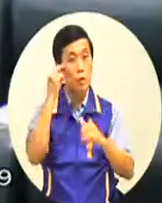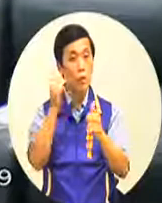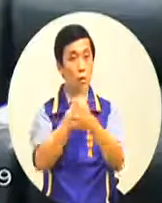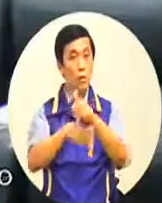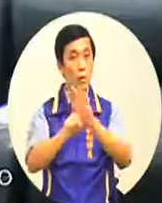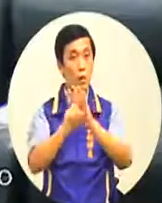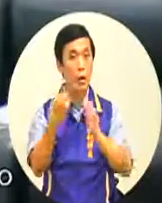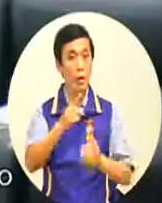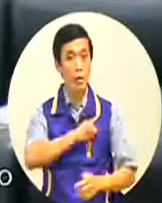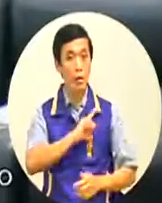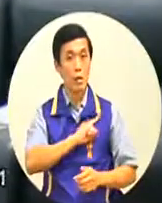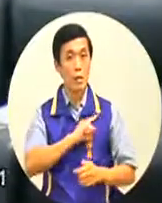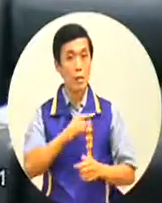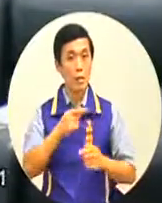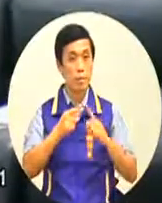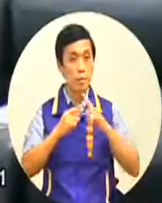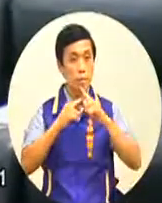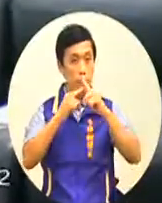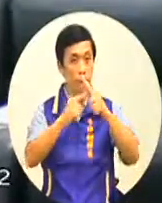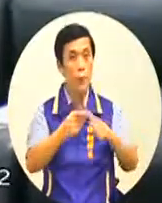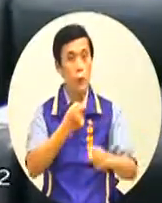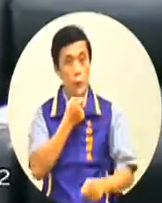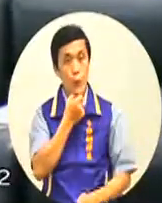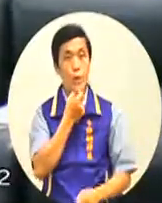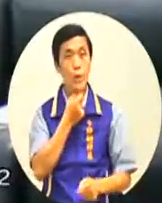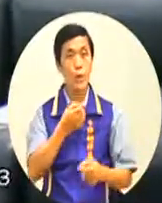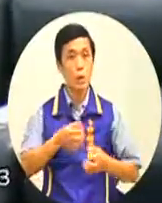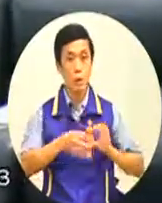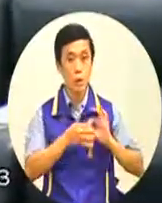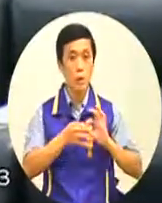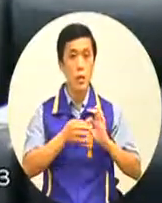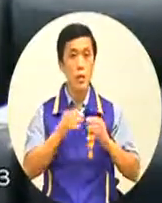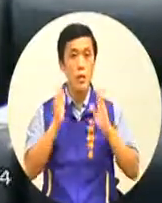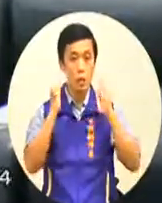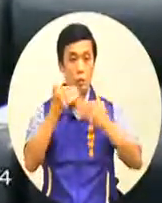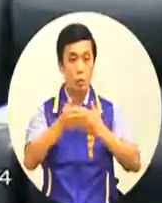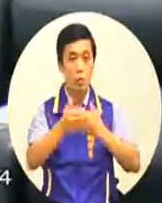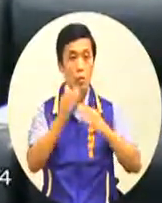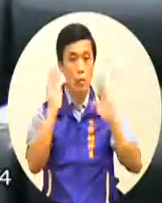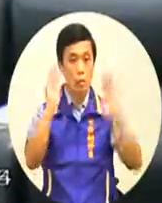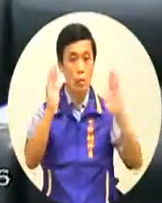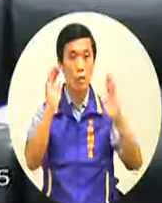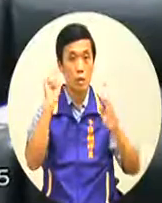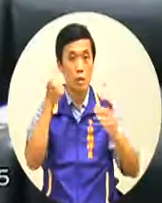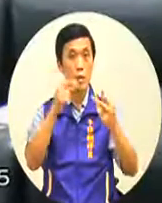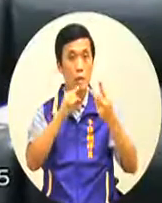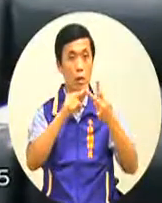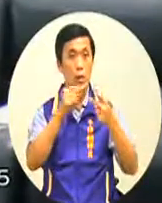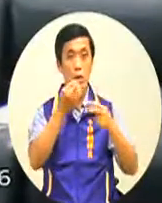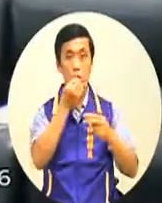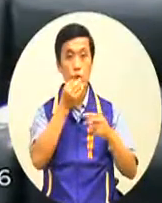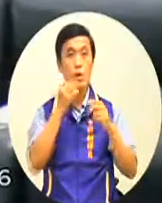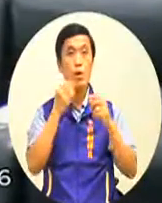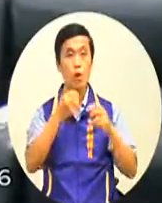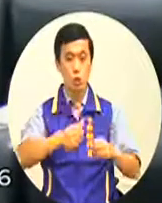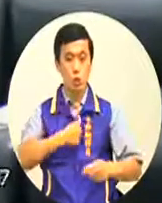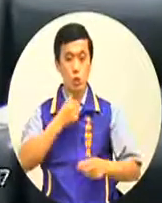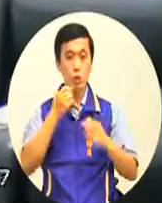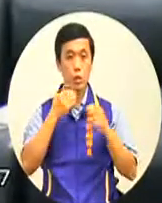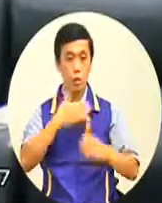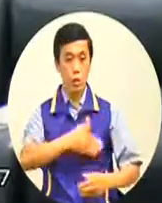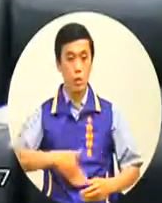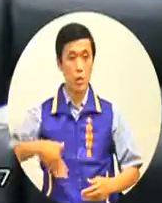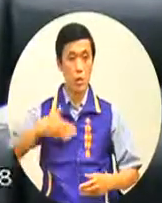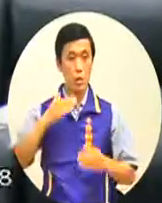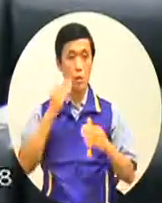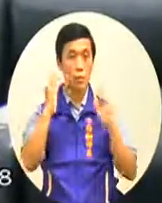自发性的民众去关心？就是这两个，一个是程序，在一个实体。我觉得实体反而更重要，就是吃的东西不能马